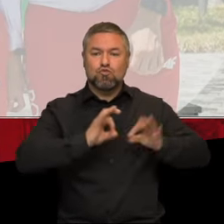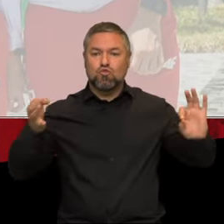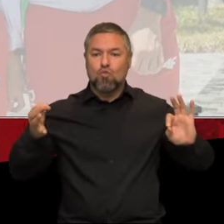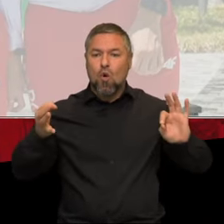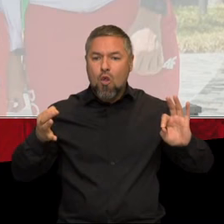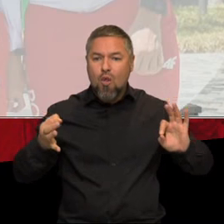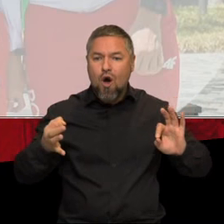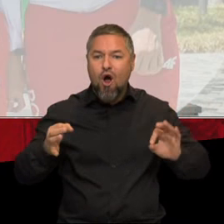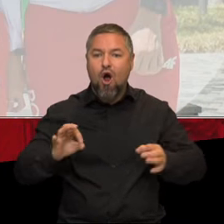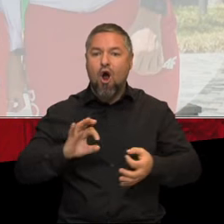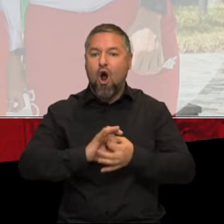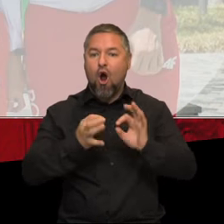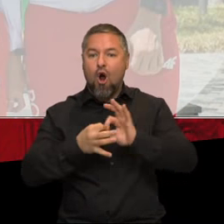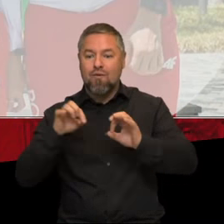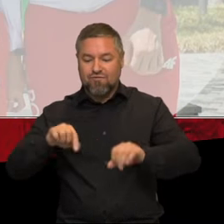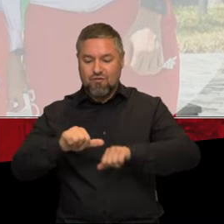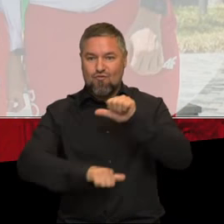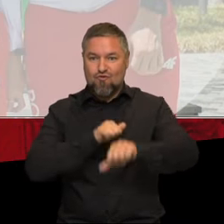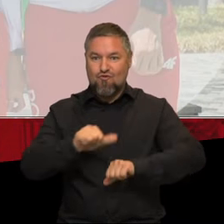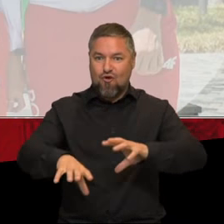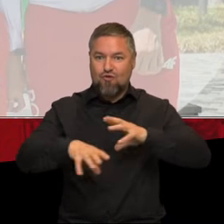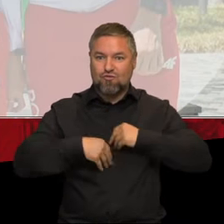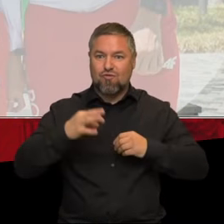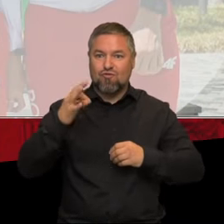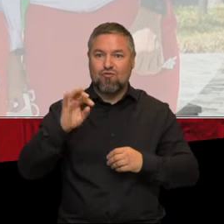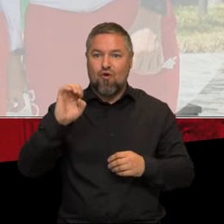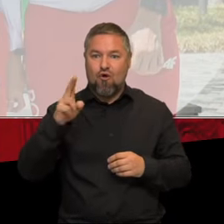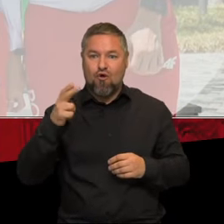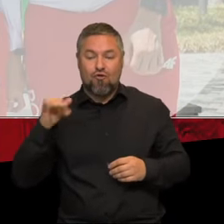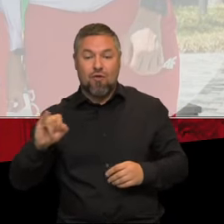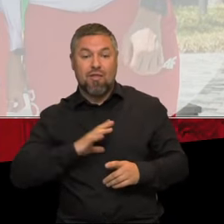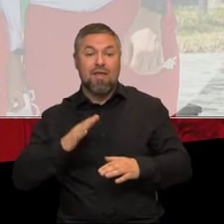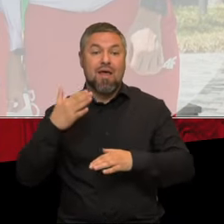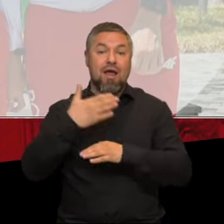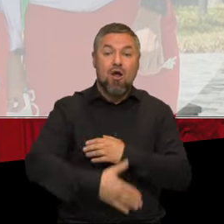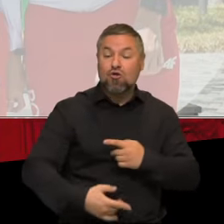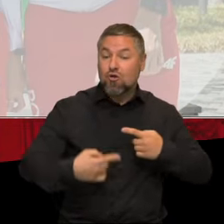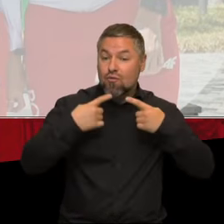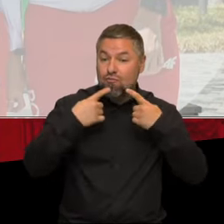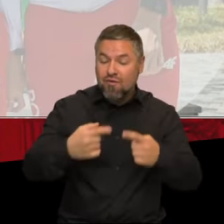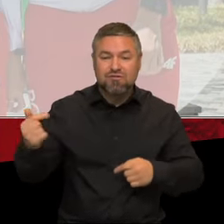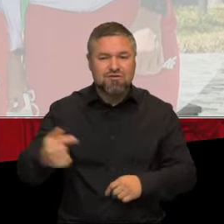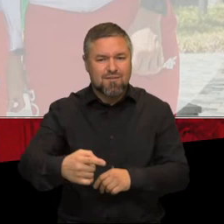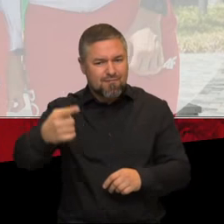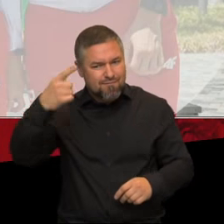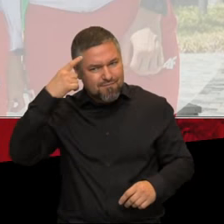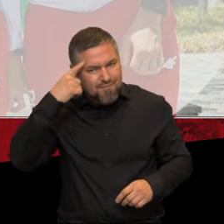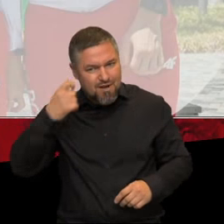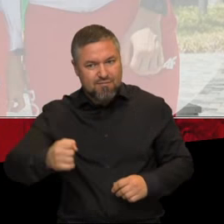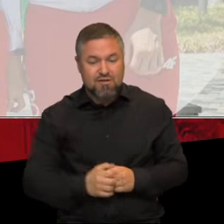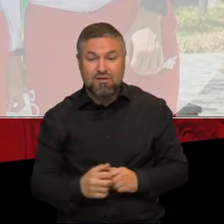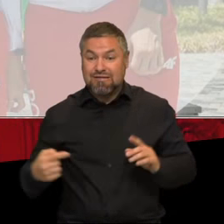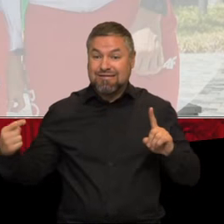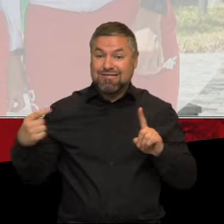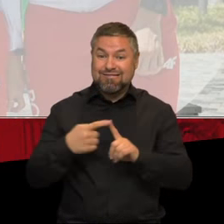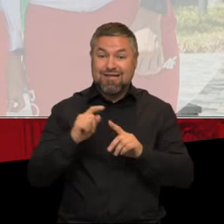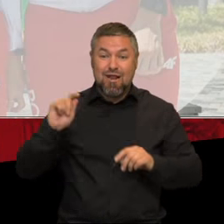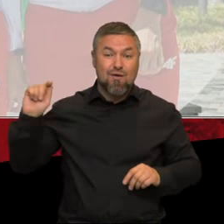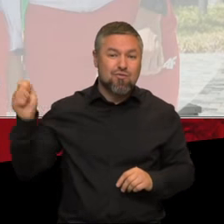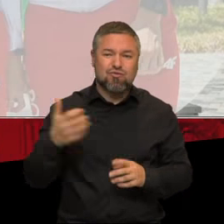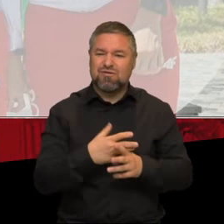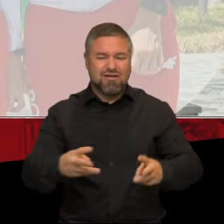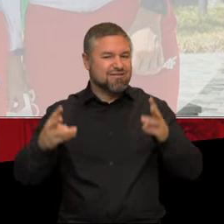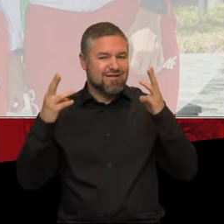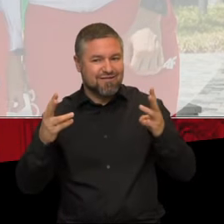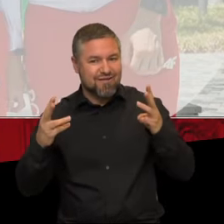olimpijskie, które zdobyłem tego roku w Tokio. Na koniec powiem tylko, że należy pamiętać, iż cel podróży nie jest